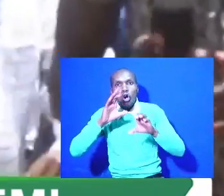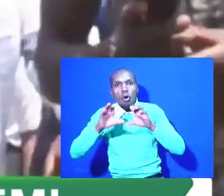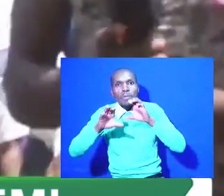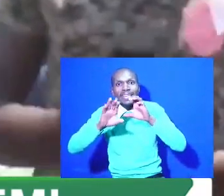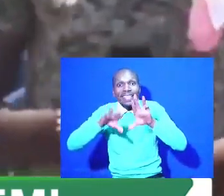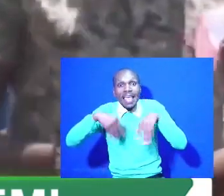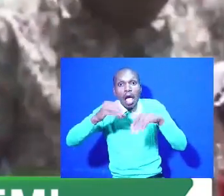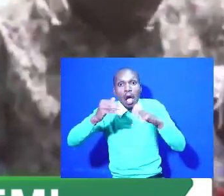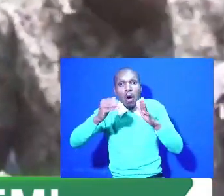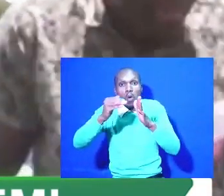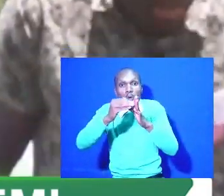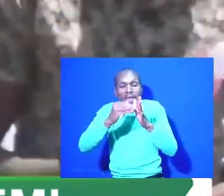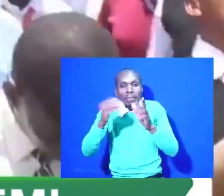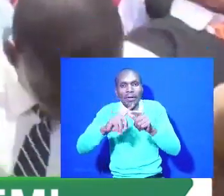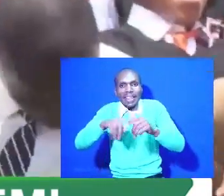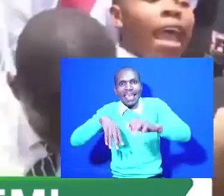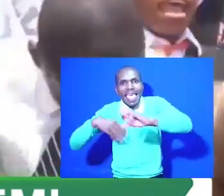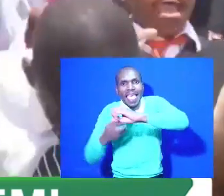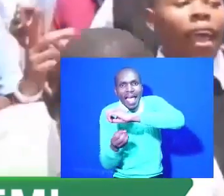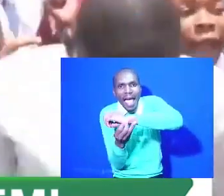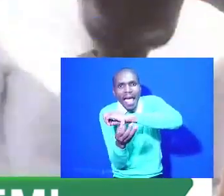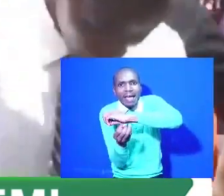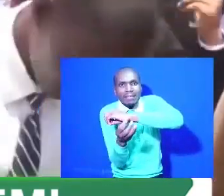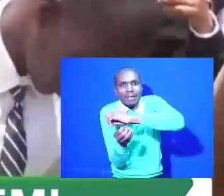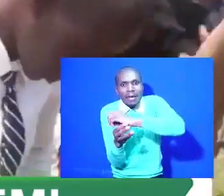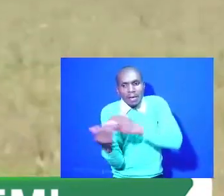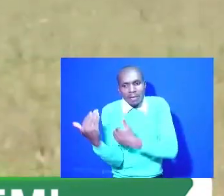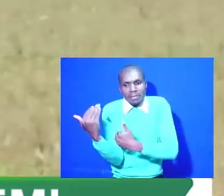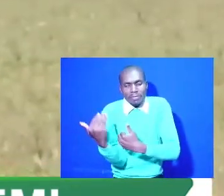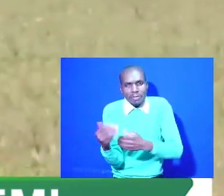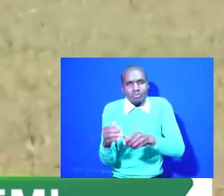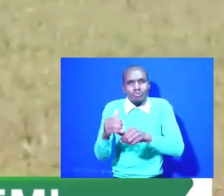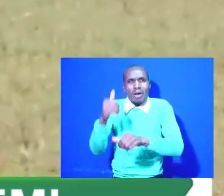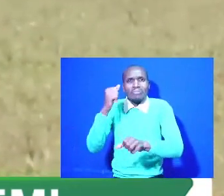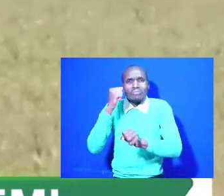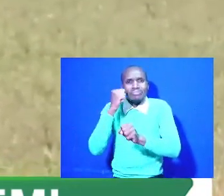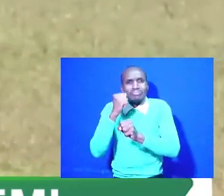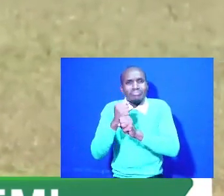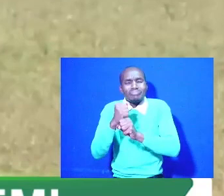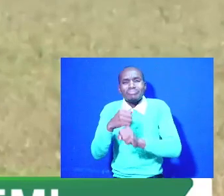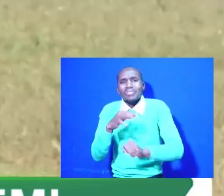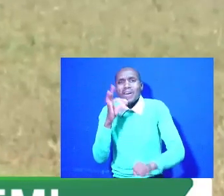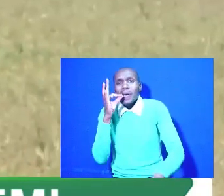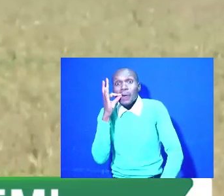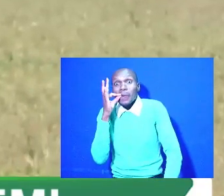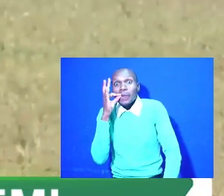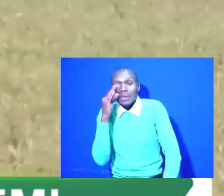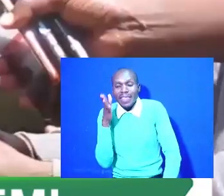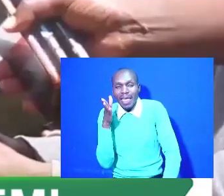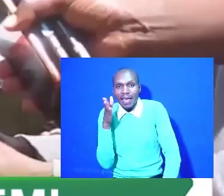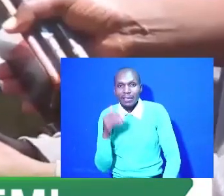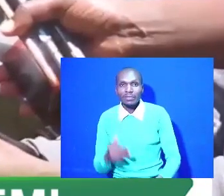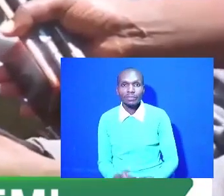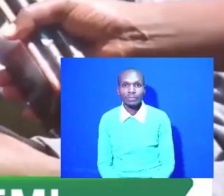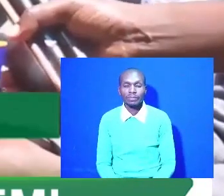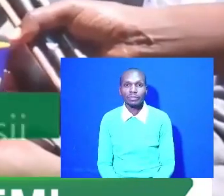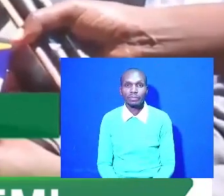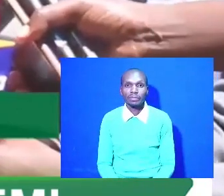morobelio oyo na gosemia abana igoro yo gwetanga kurwase amariyo yo gutindia buna bakwerera